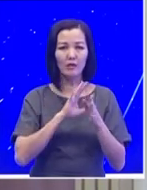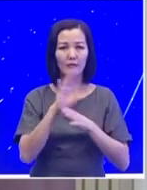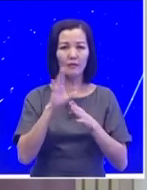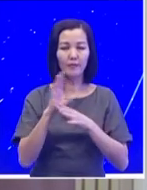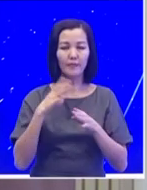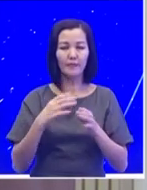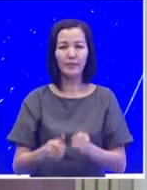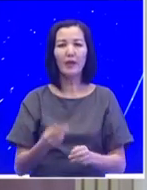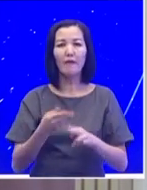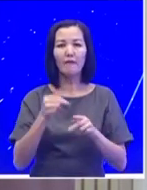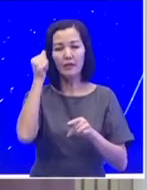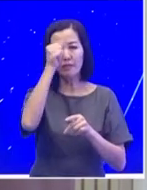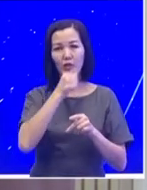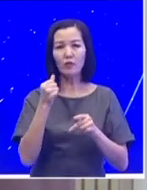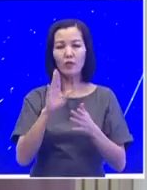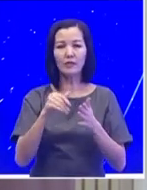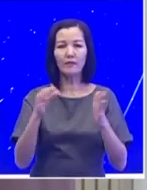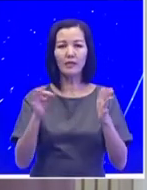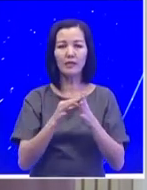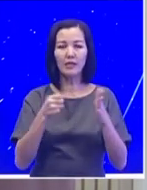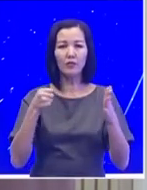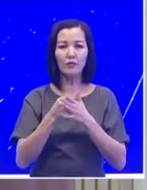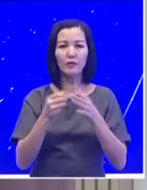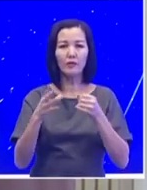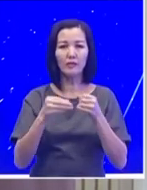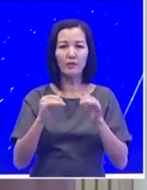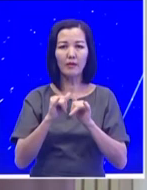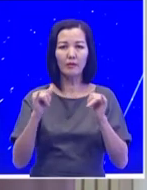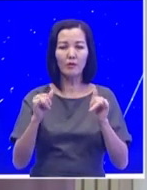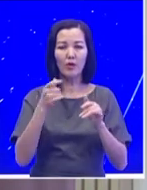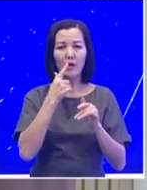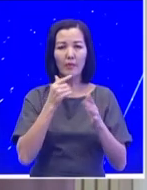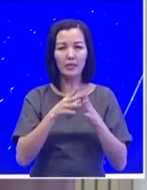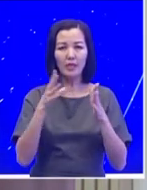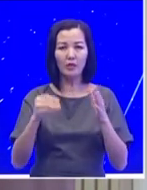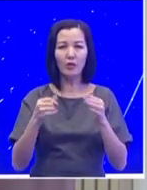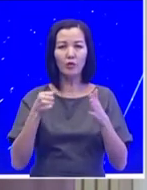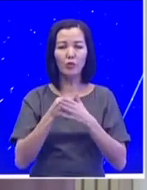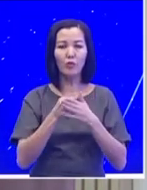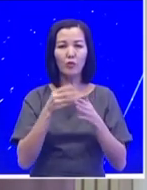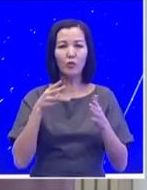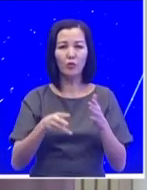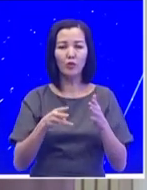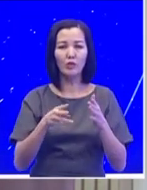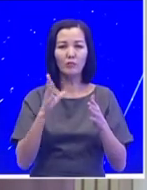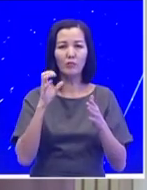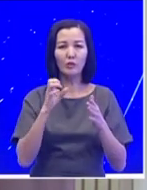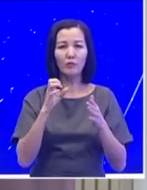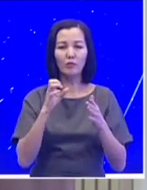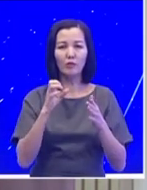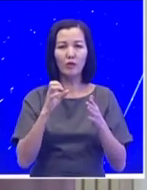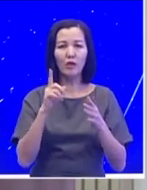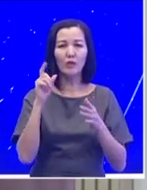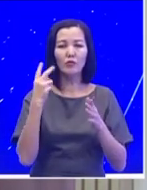В этом году нашей основной задачей является довести площадь посевных земель под сахарную свеклу до 3200 гектаров и собрать